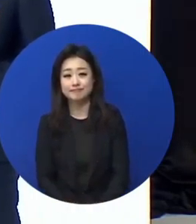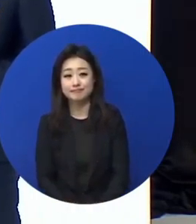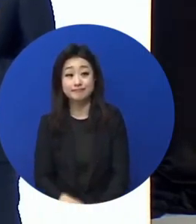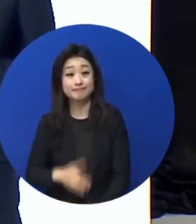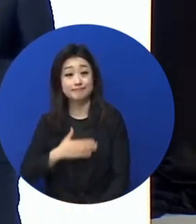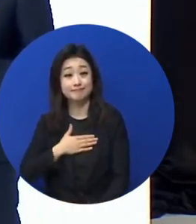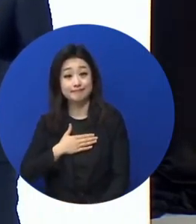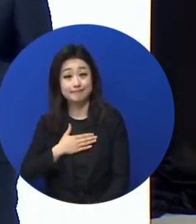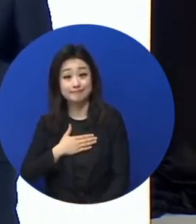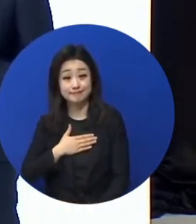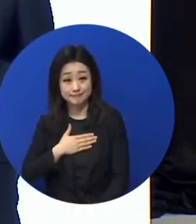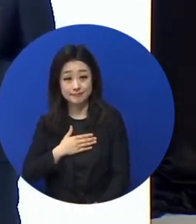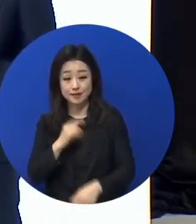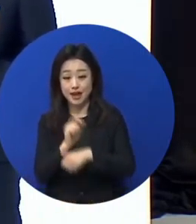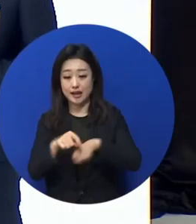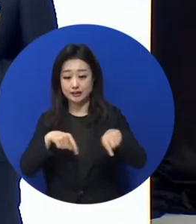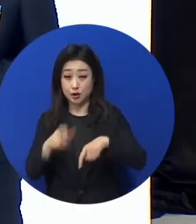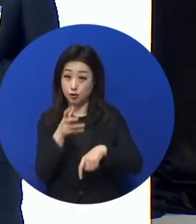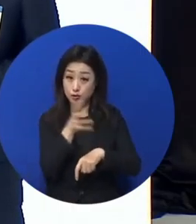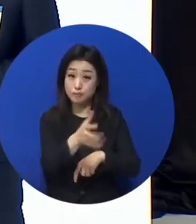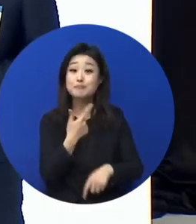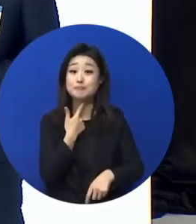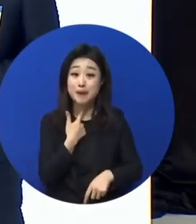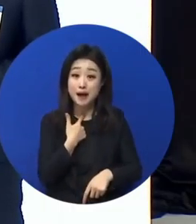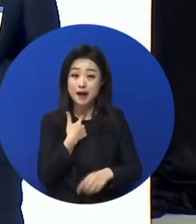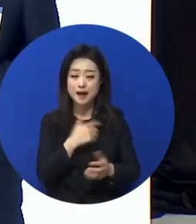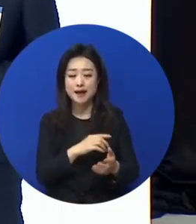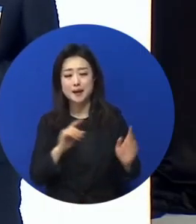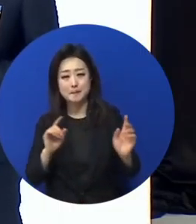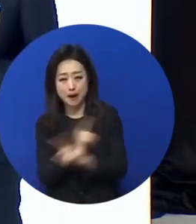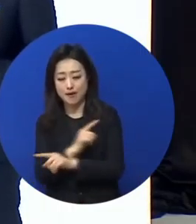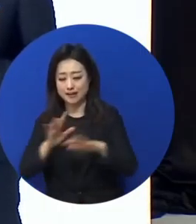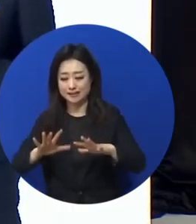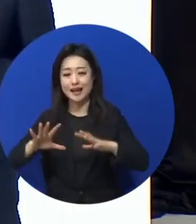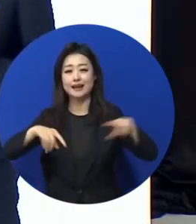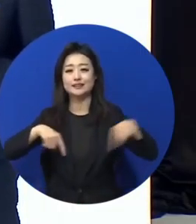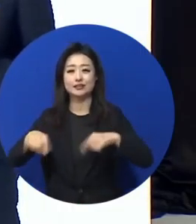그랬던 제가 행정가의 길에서 정치인의 길로 들어섰습니다.